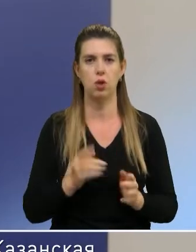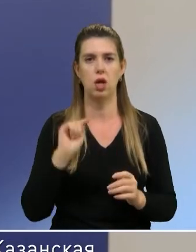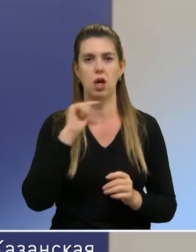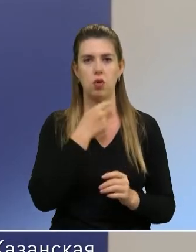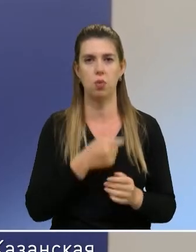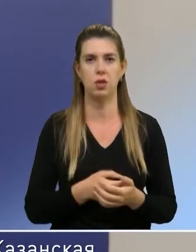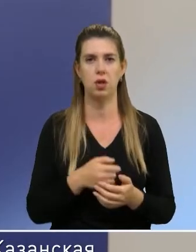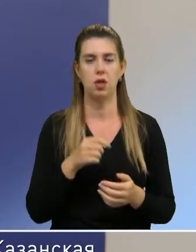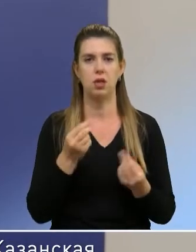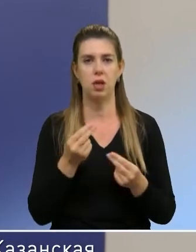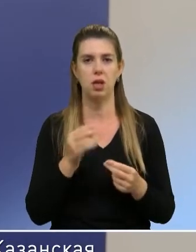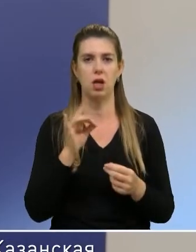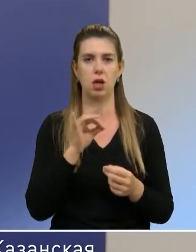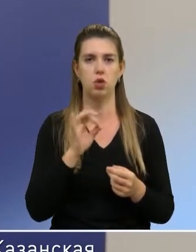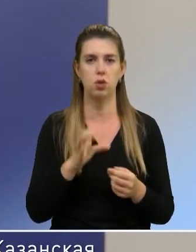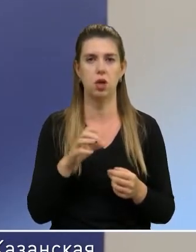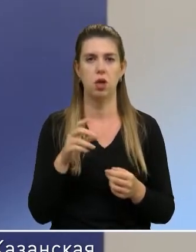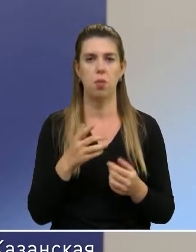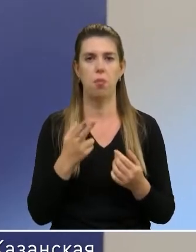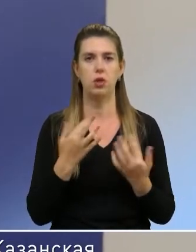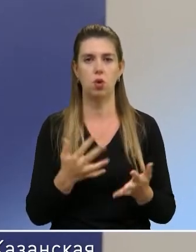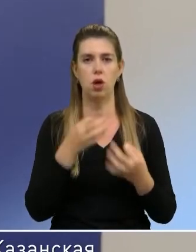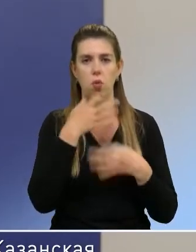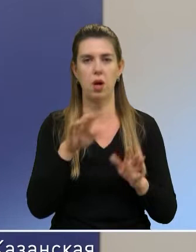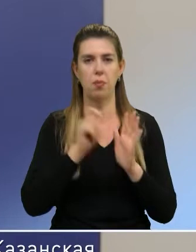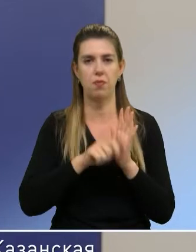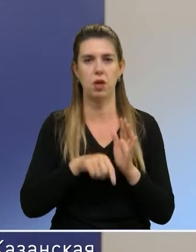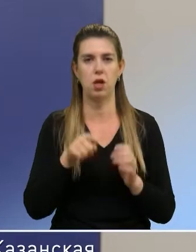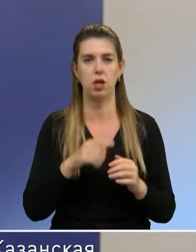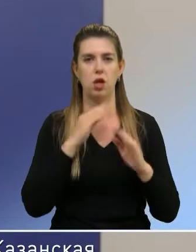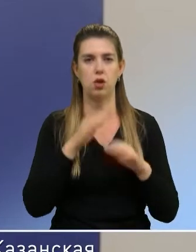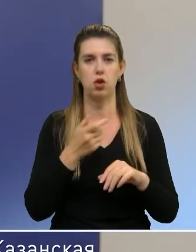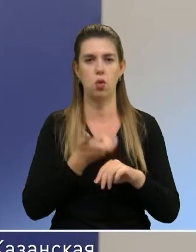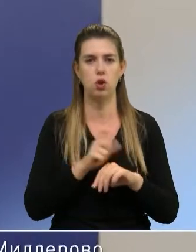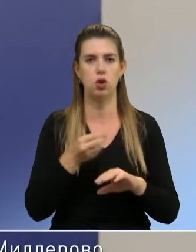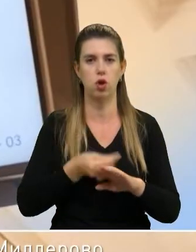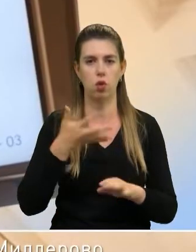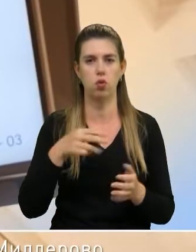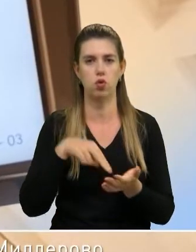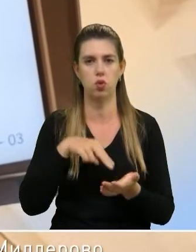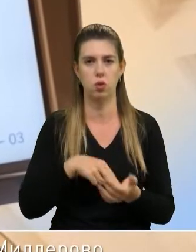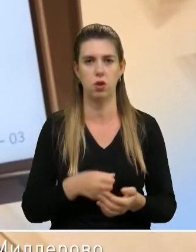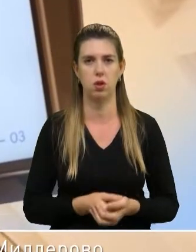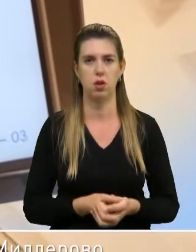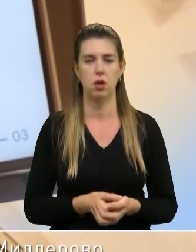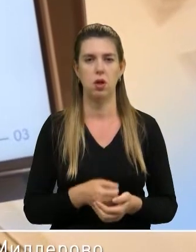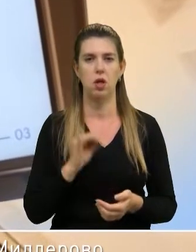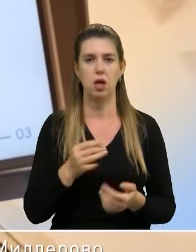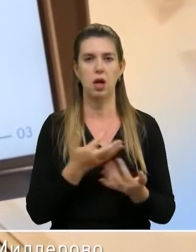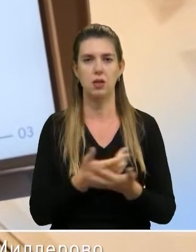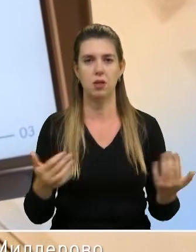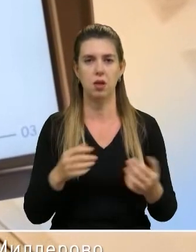экономить средства, ресурсы, потому что любая проверка – это достаточно дорогое мероприятие. Среди